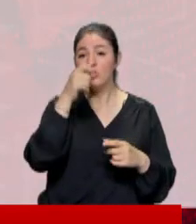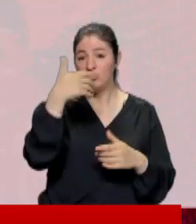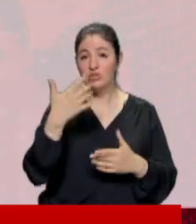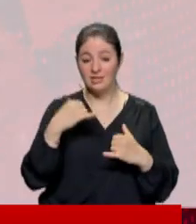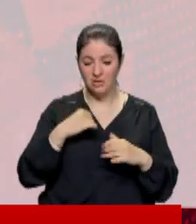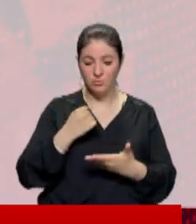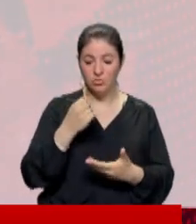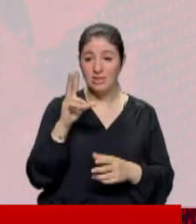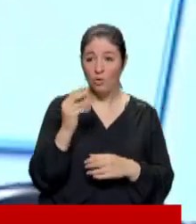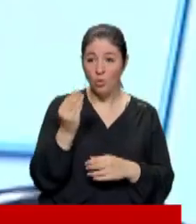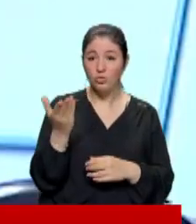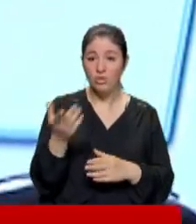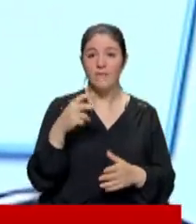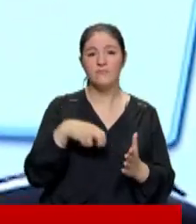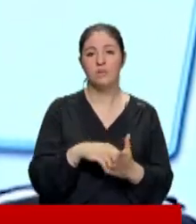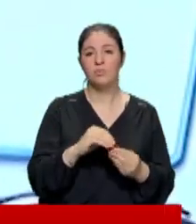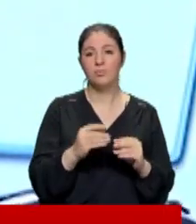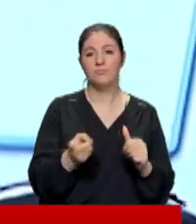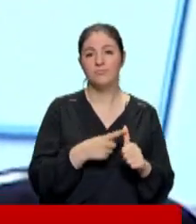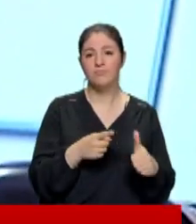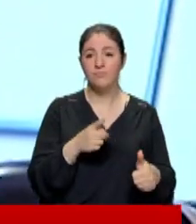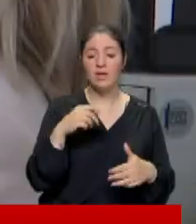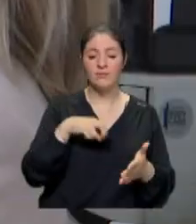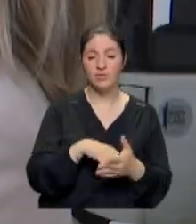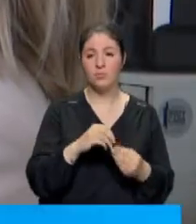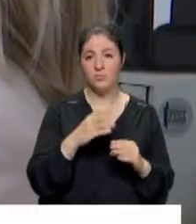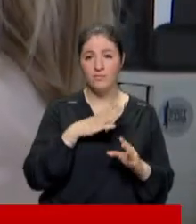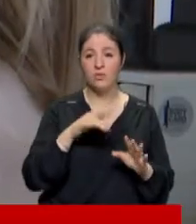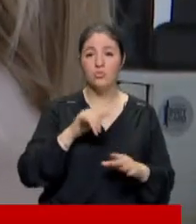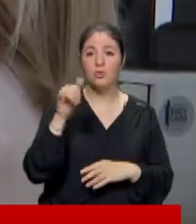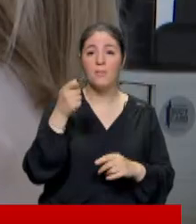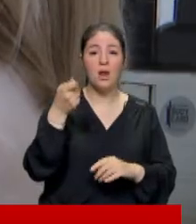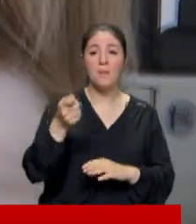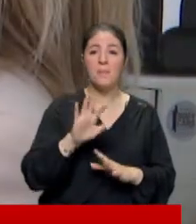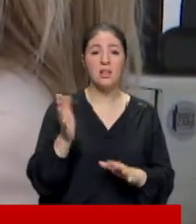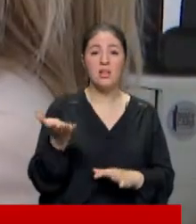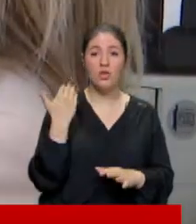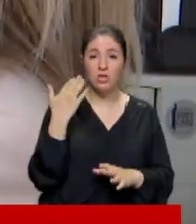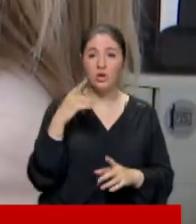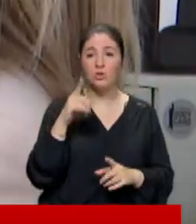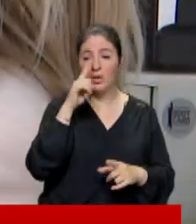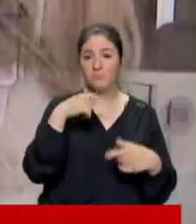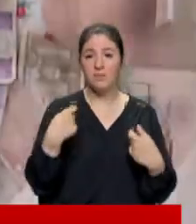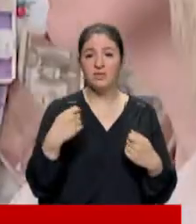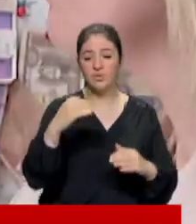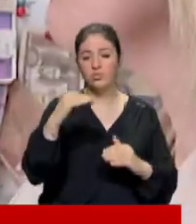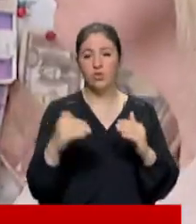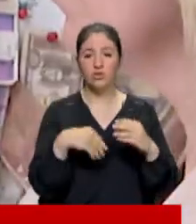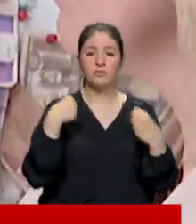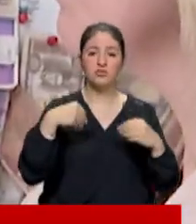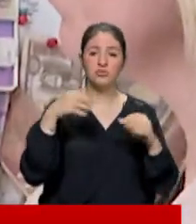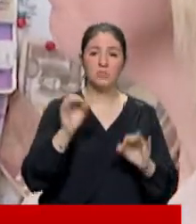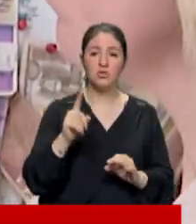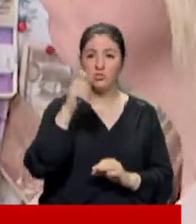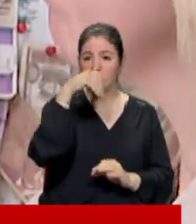yetenler içinse bu kez vize sorunu var. Vize sorunumuz var. Uçakların parasını çoktan ödemiştik. Bu yüzden maliyetin altına satış